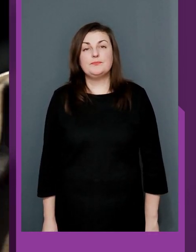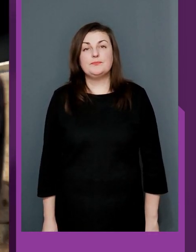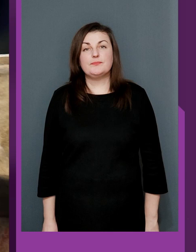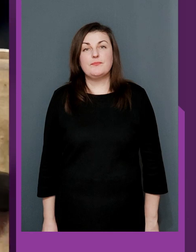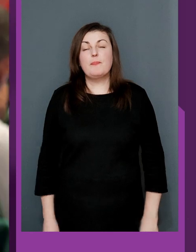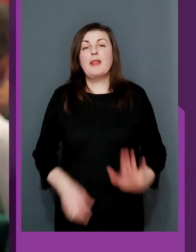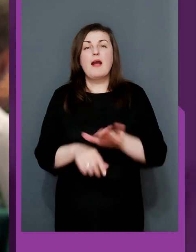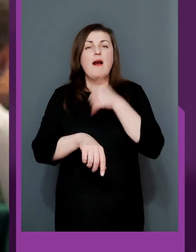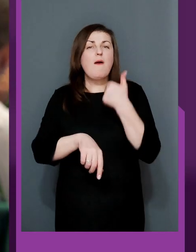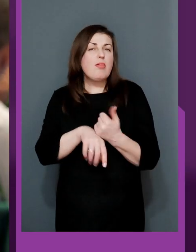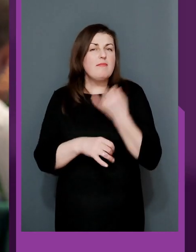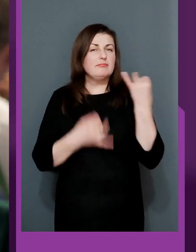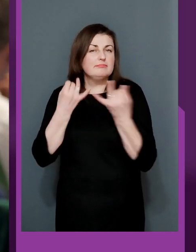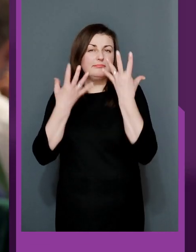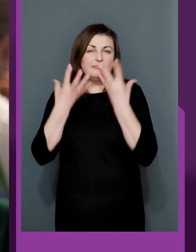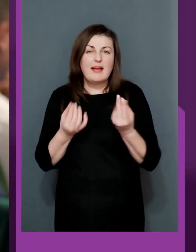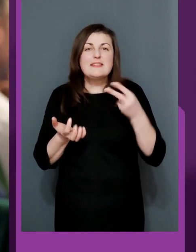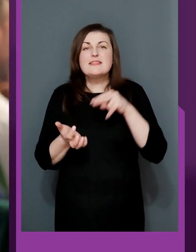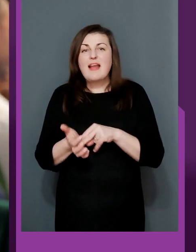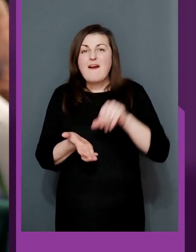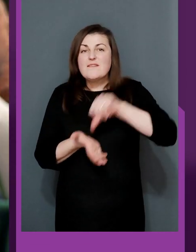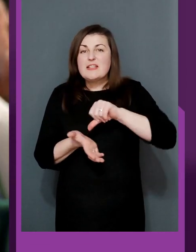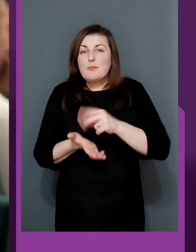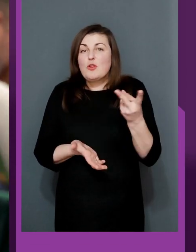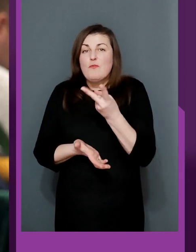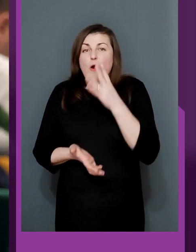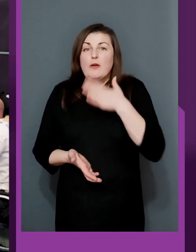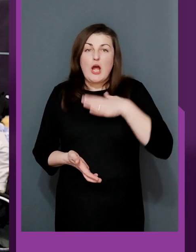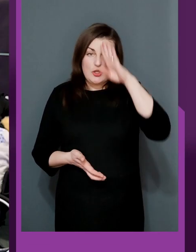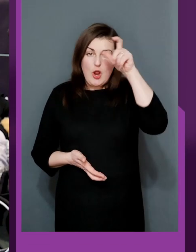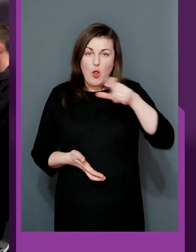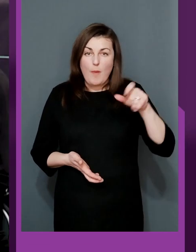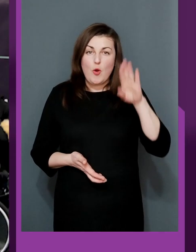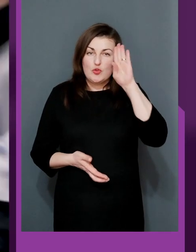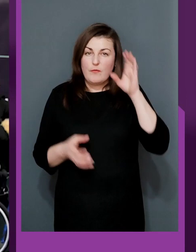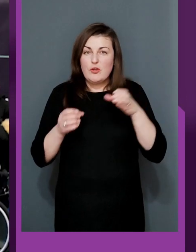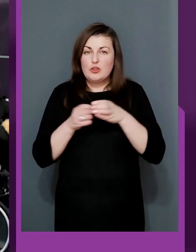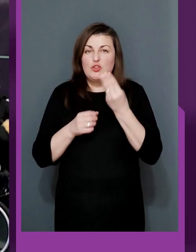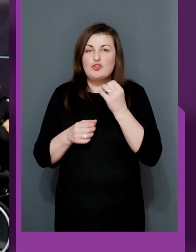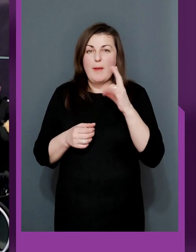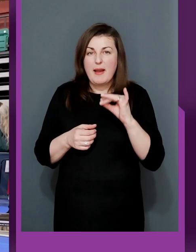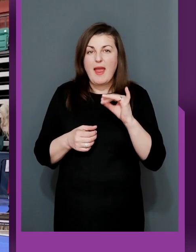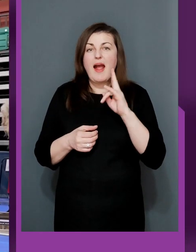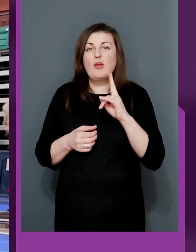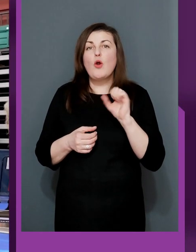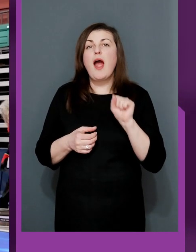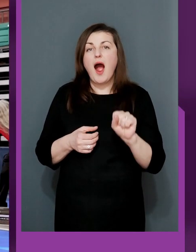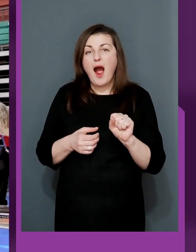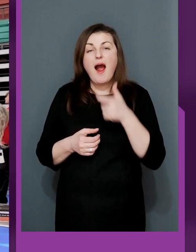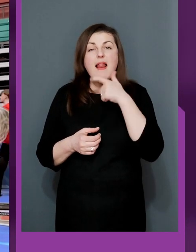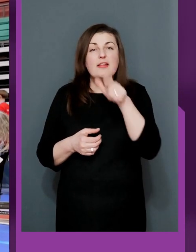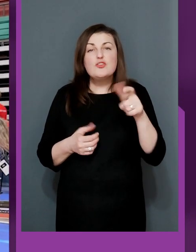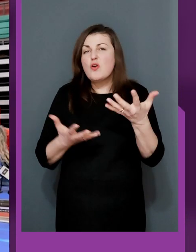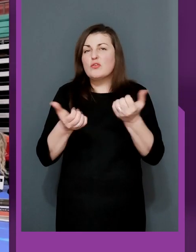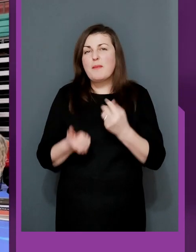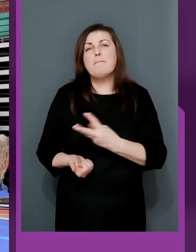музикою головною інтригою дня став виступ двох наших хлопців у чоловічій шаблі категорії А глядачі